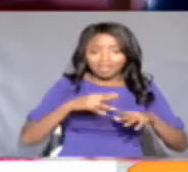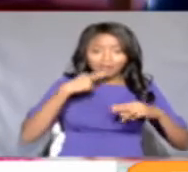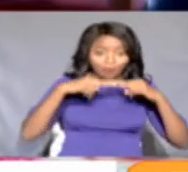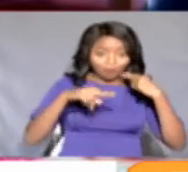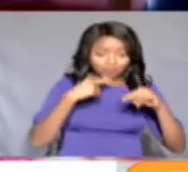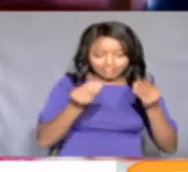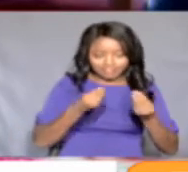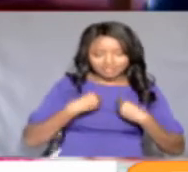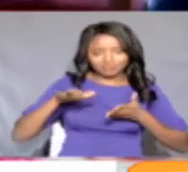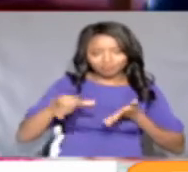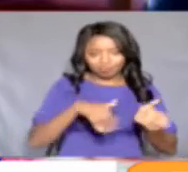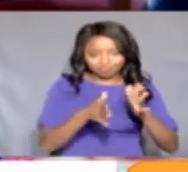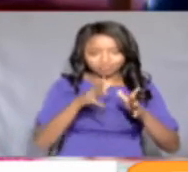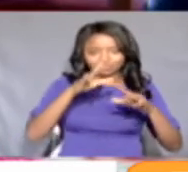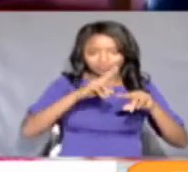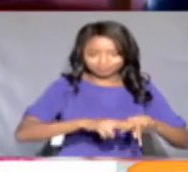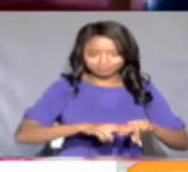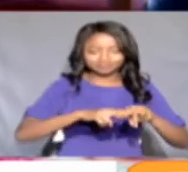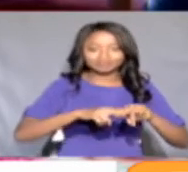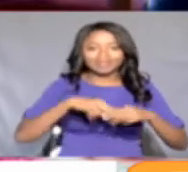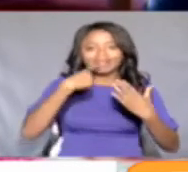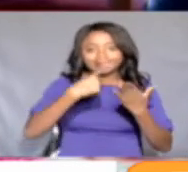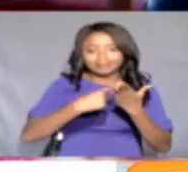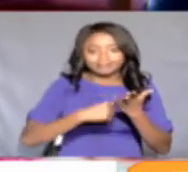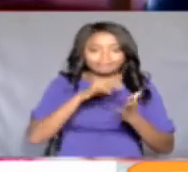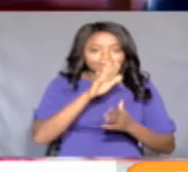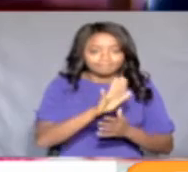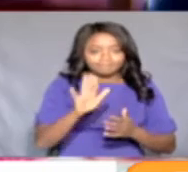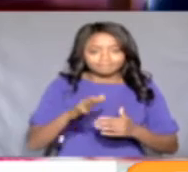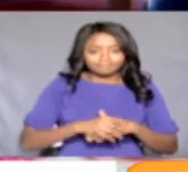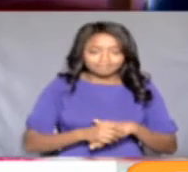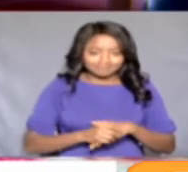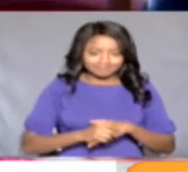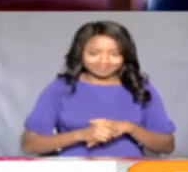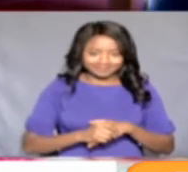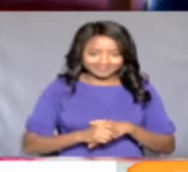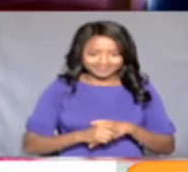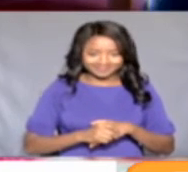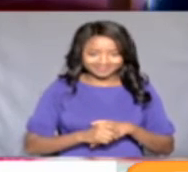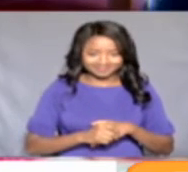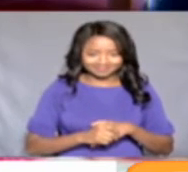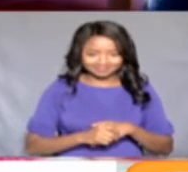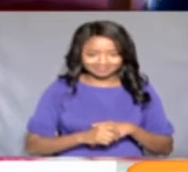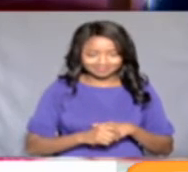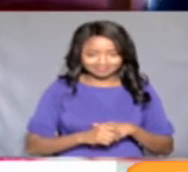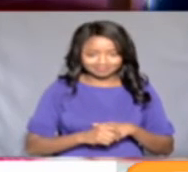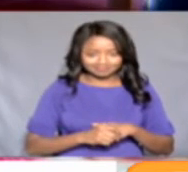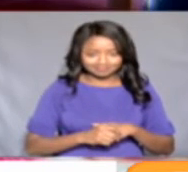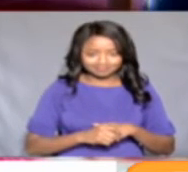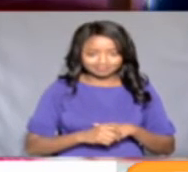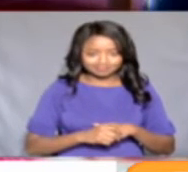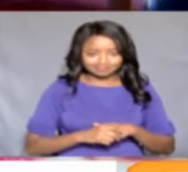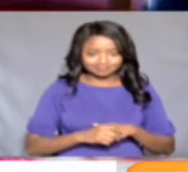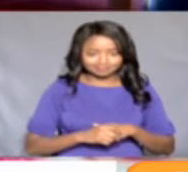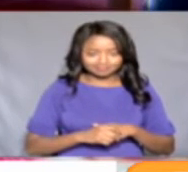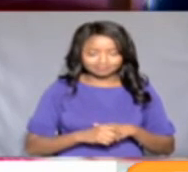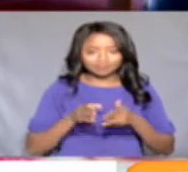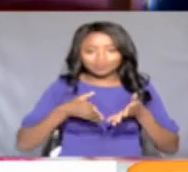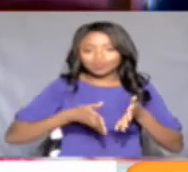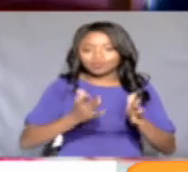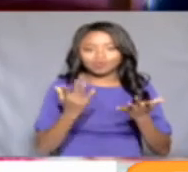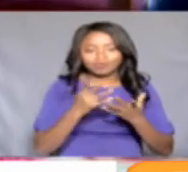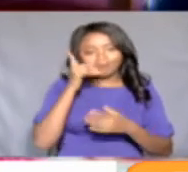kuweza kutupatia nafasi hii kuweza kukuletea kipindi hiki moja kwa moja ama mubashara kutoka hapa katika barabara kuu